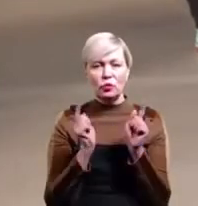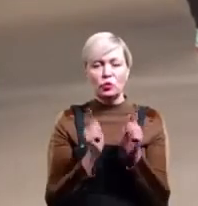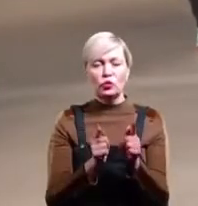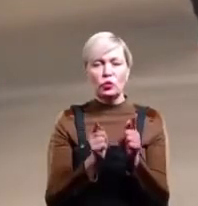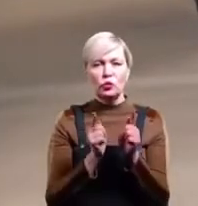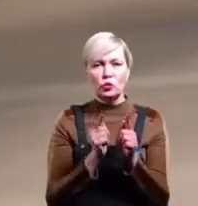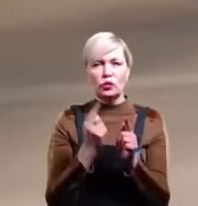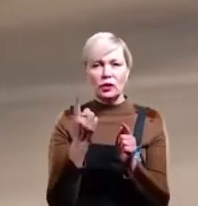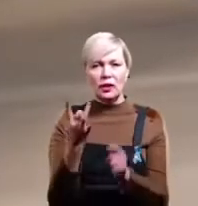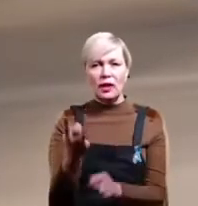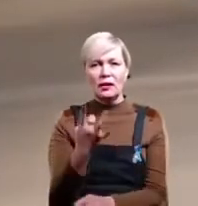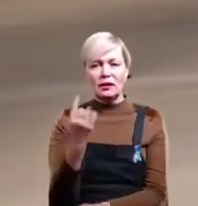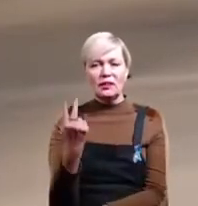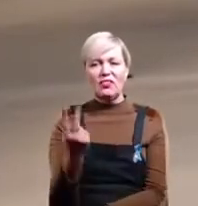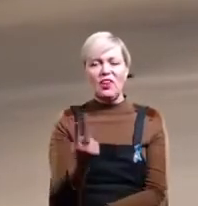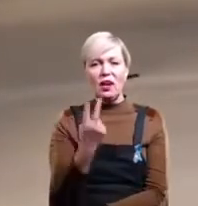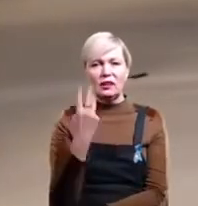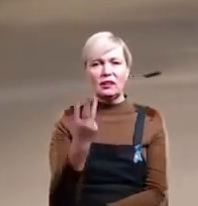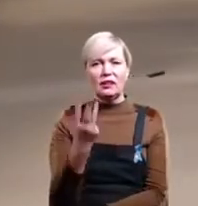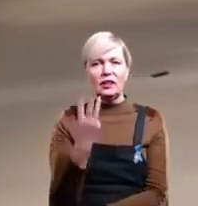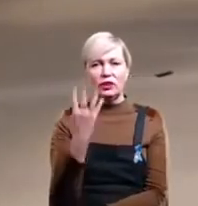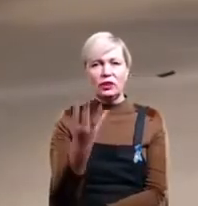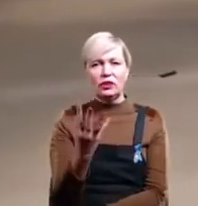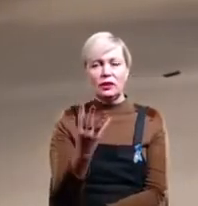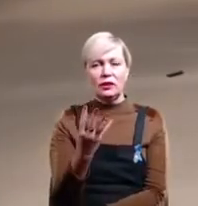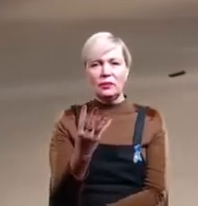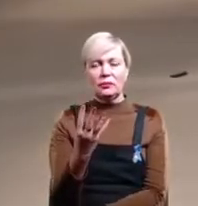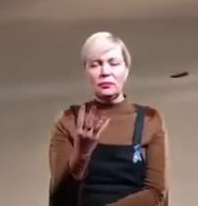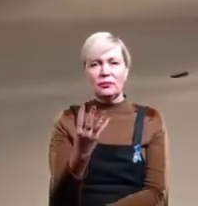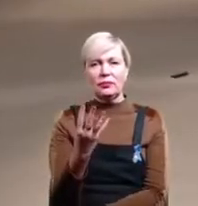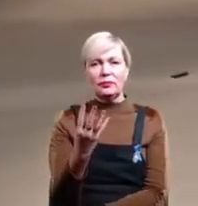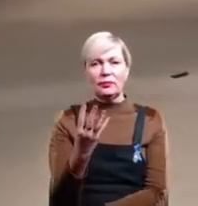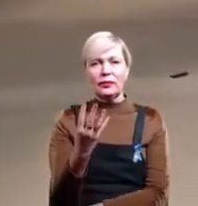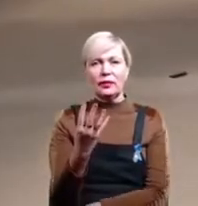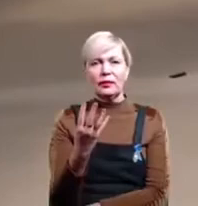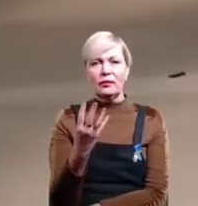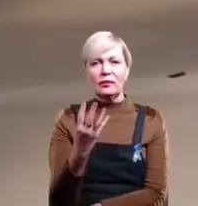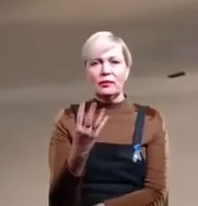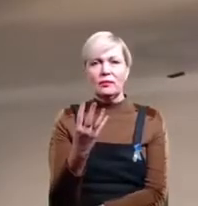Раз, два, три, четыре.